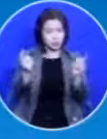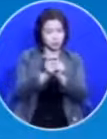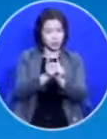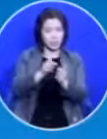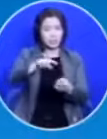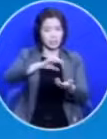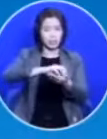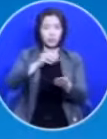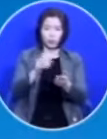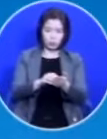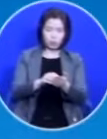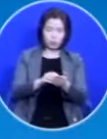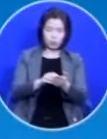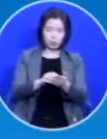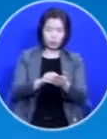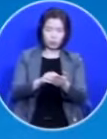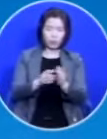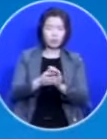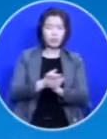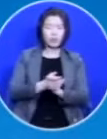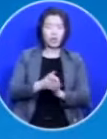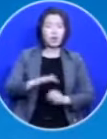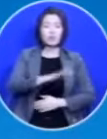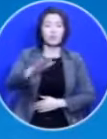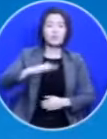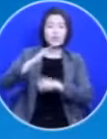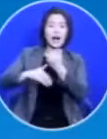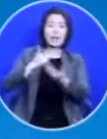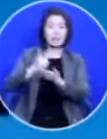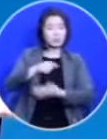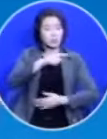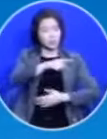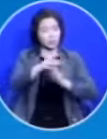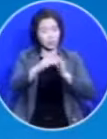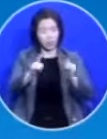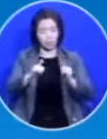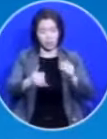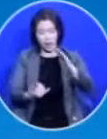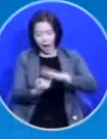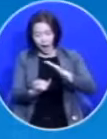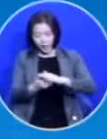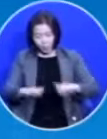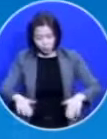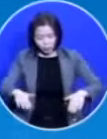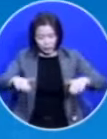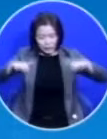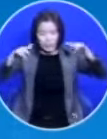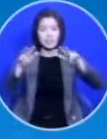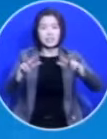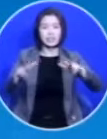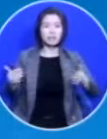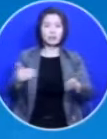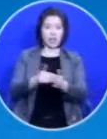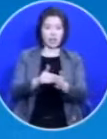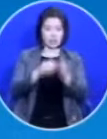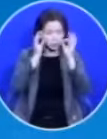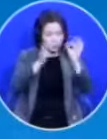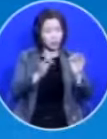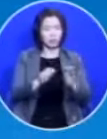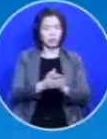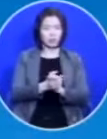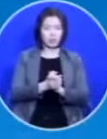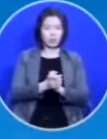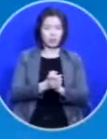그 정도이지요 우리 하나님은 그 사람이 어릴 때부터 지금까지에 우리